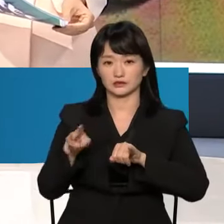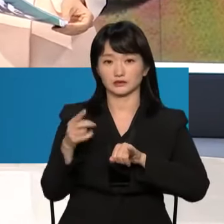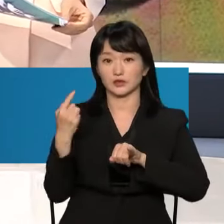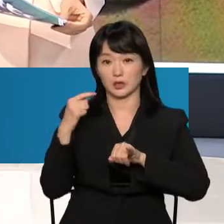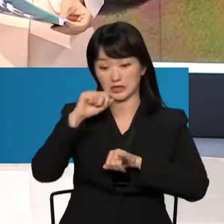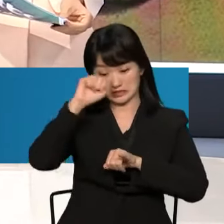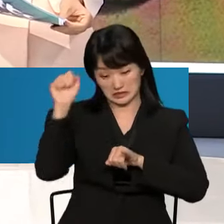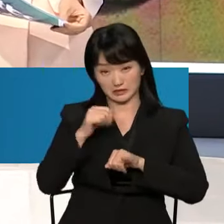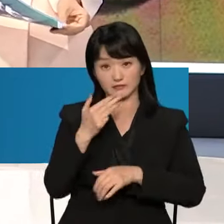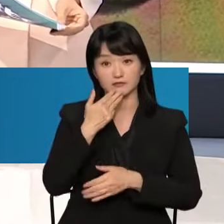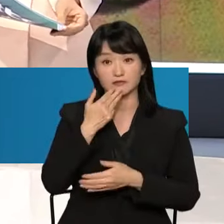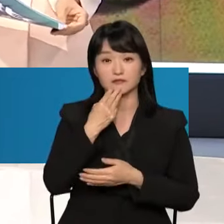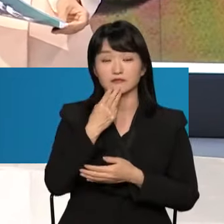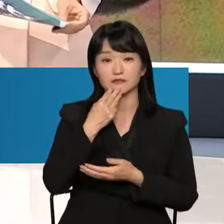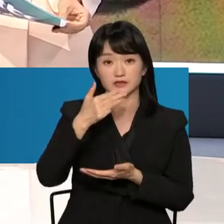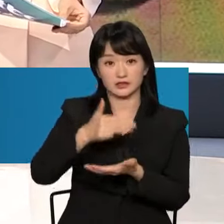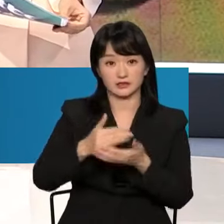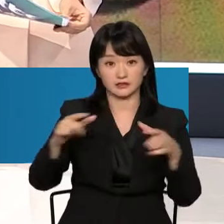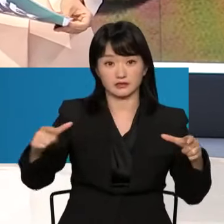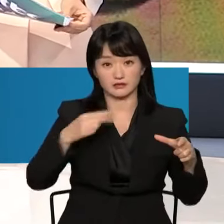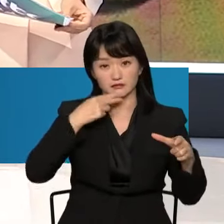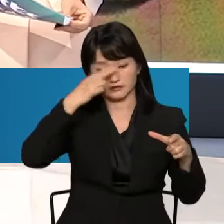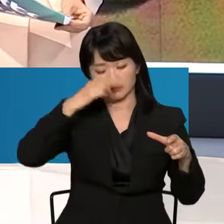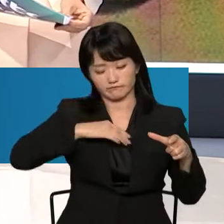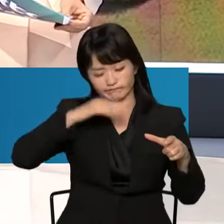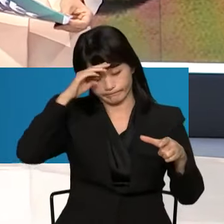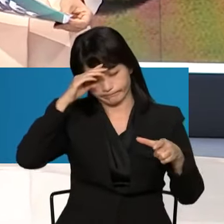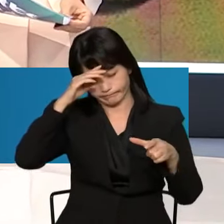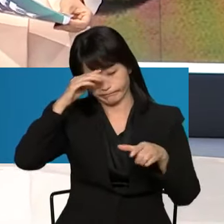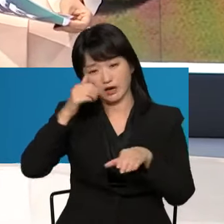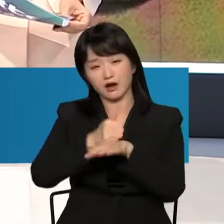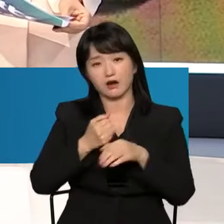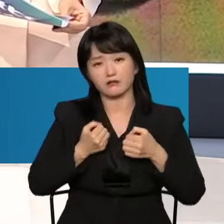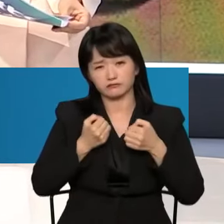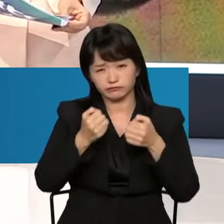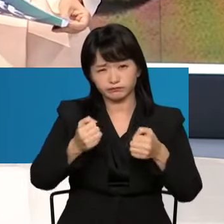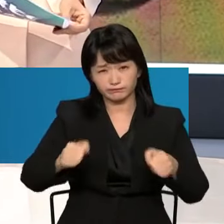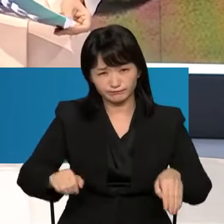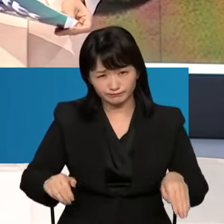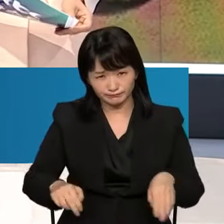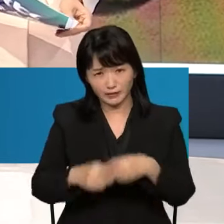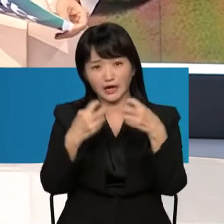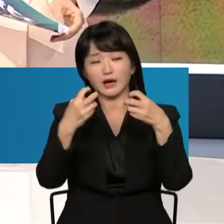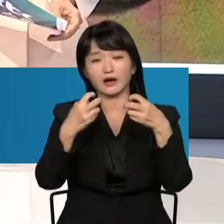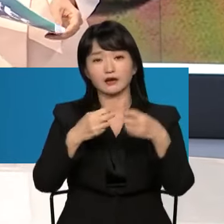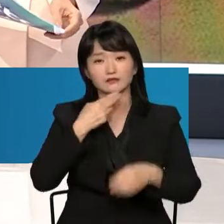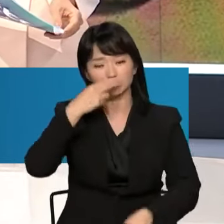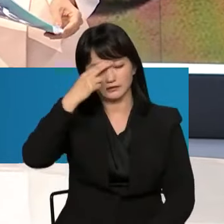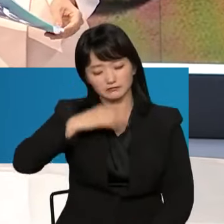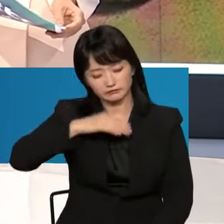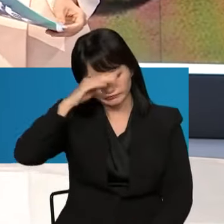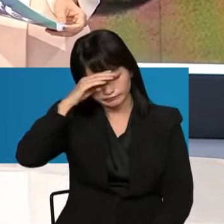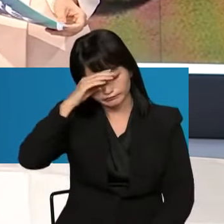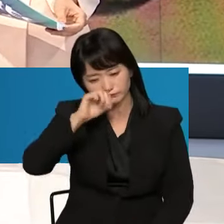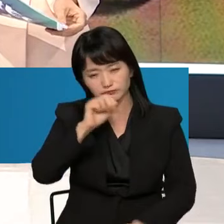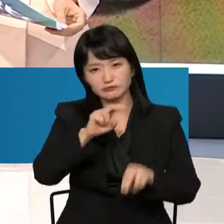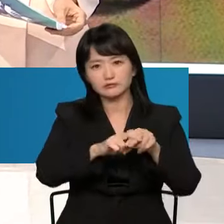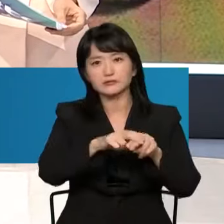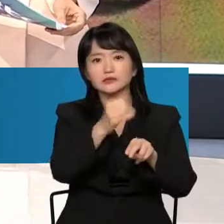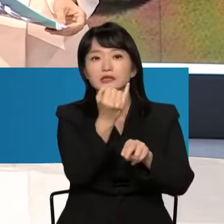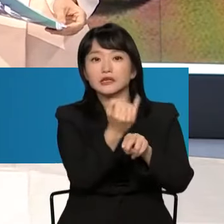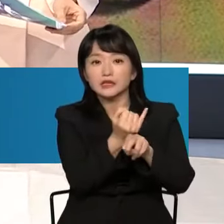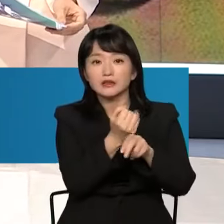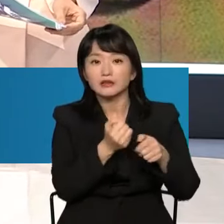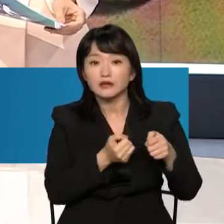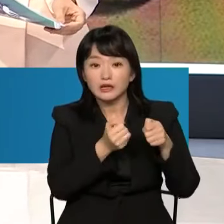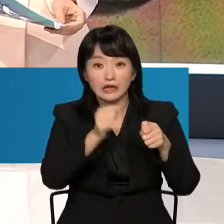새벽 서울 이태원에서 만취 상태로 차를 몰다가 사고를 냈습니다. 술에 취해 운전석에 앉아있다가 차가